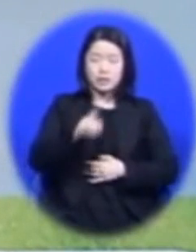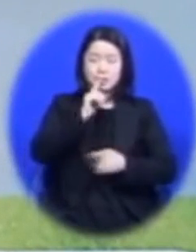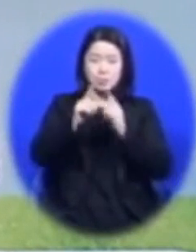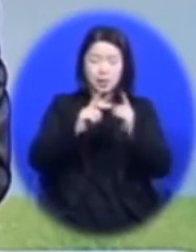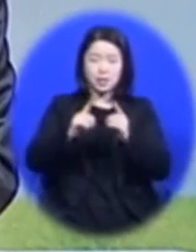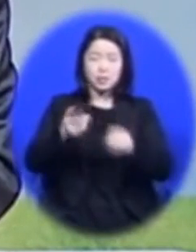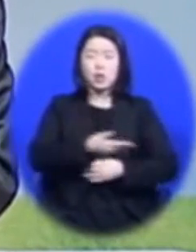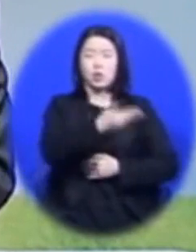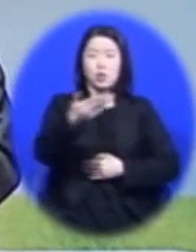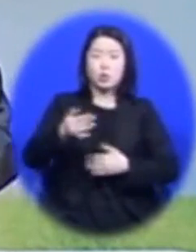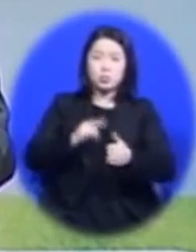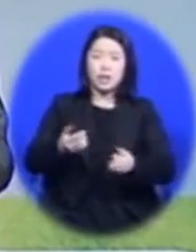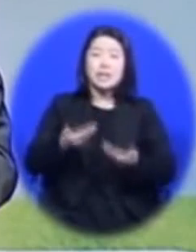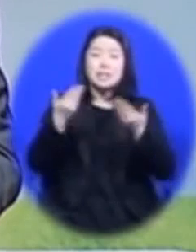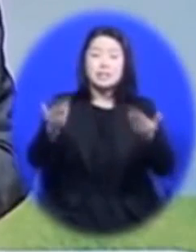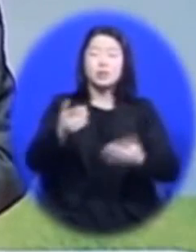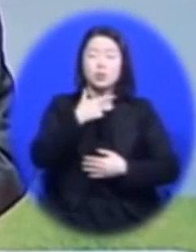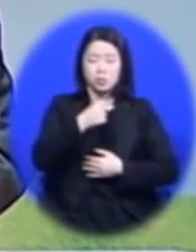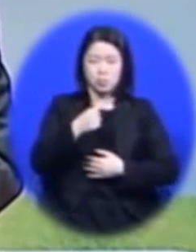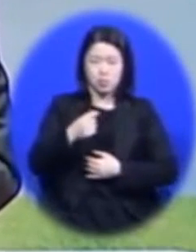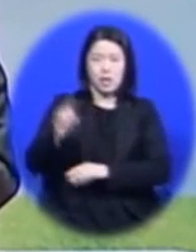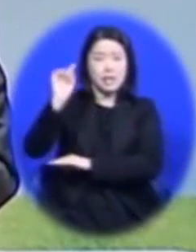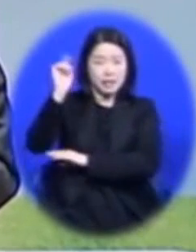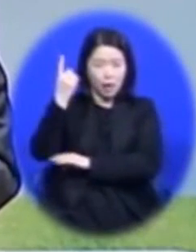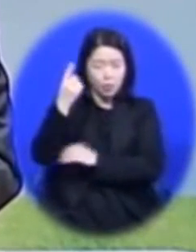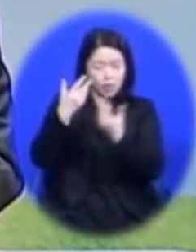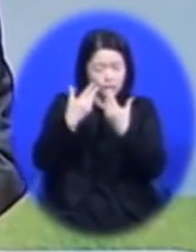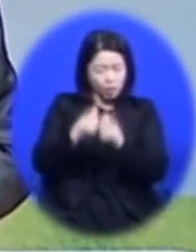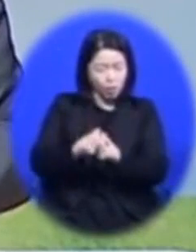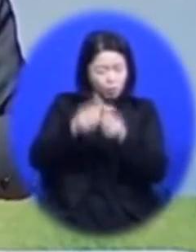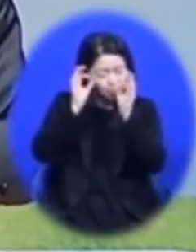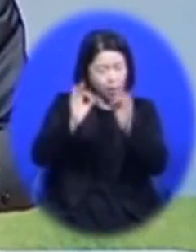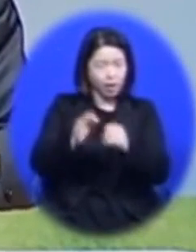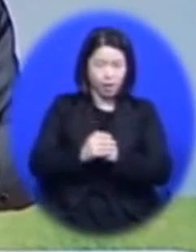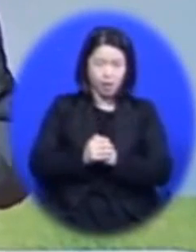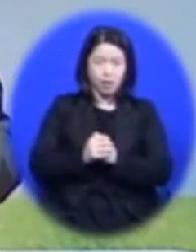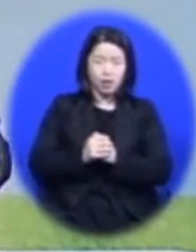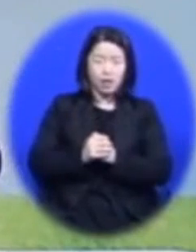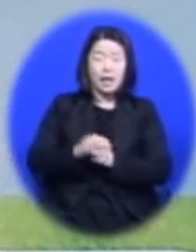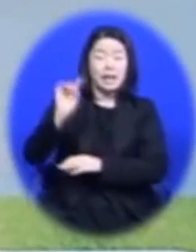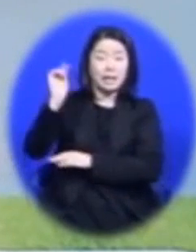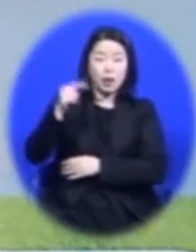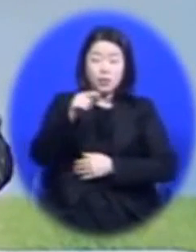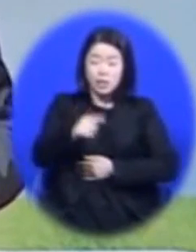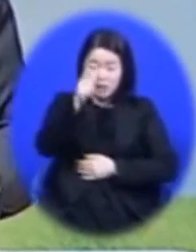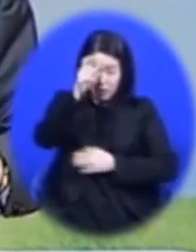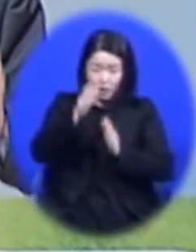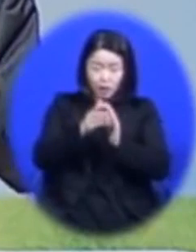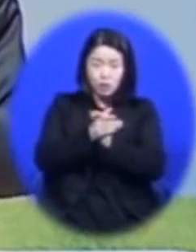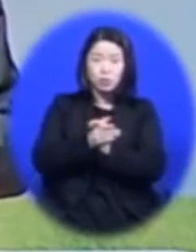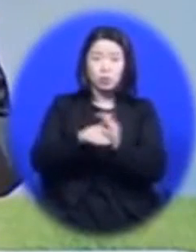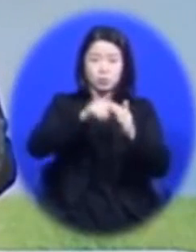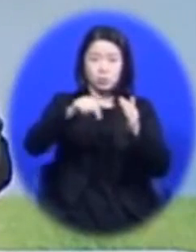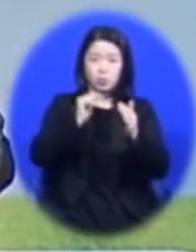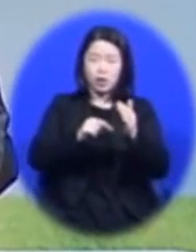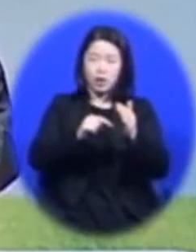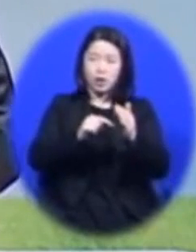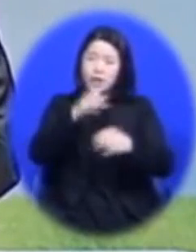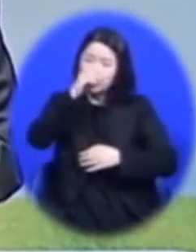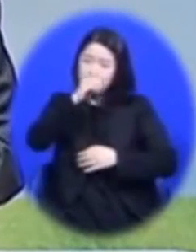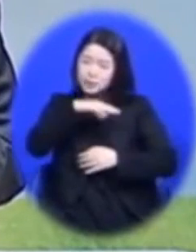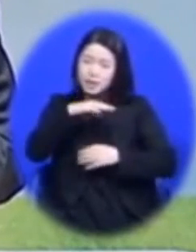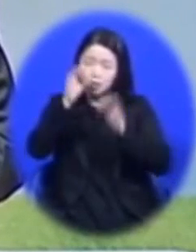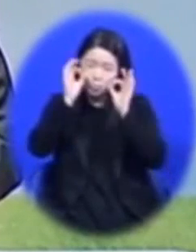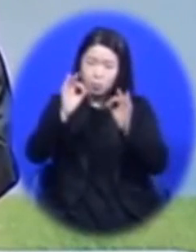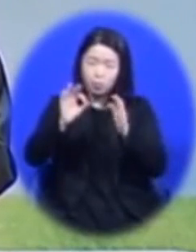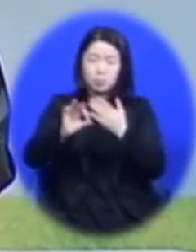여러분들과 드리려고 그럽니다. 다윗의 경우를 보면서 다윗의 이 기도 속에 얼핏 보면 다윗의